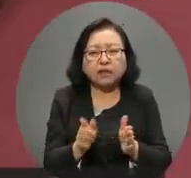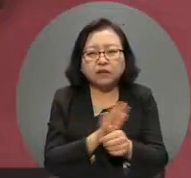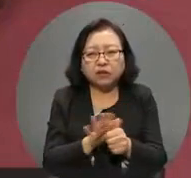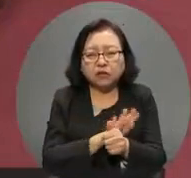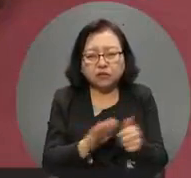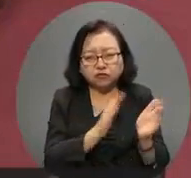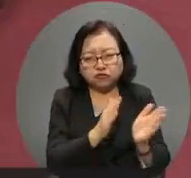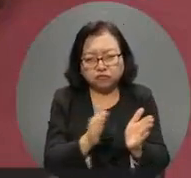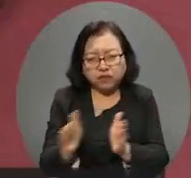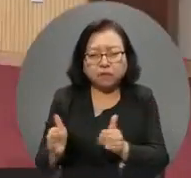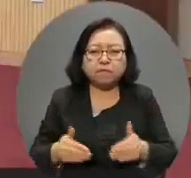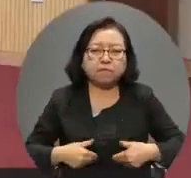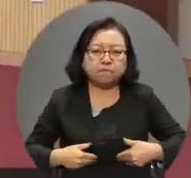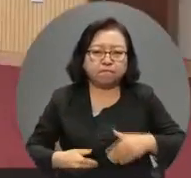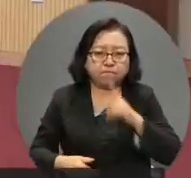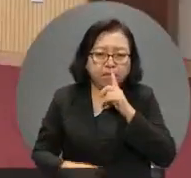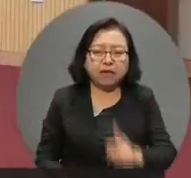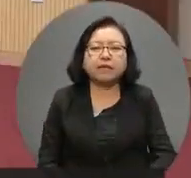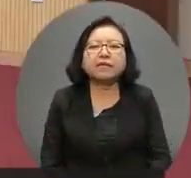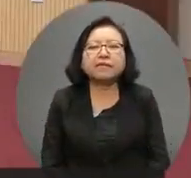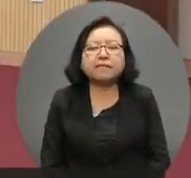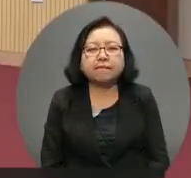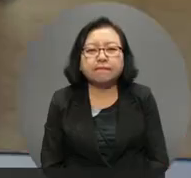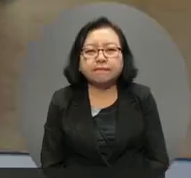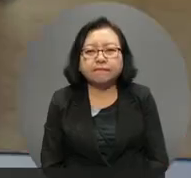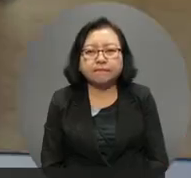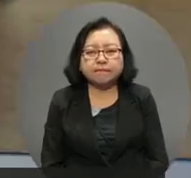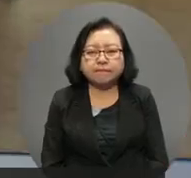한다고 강조했습니다.